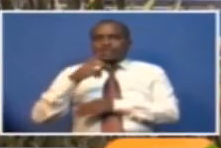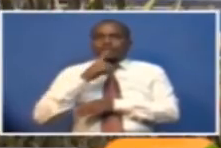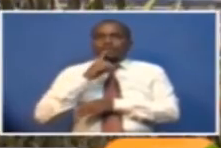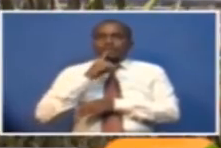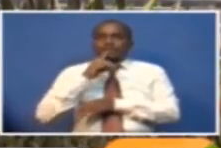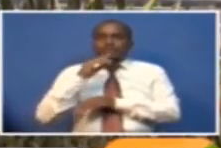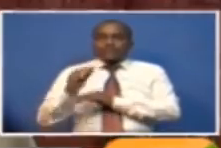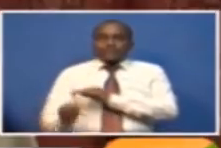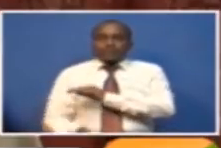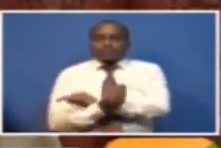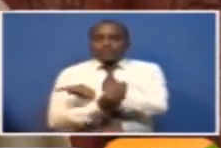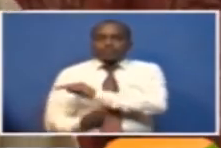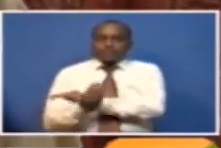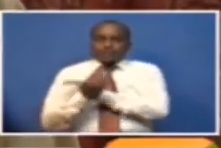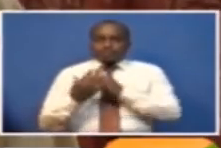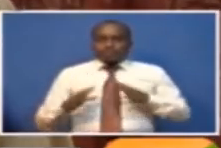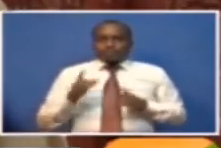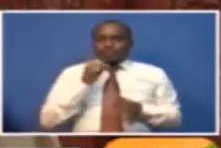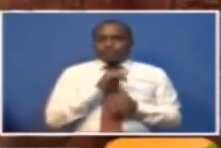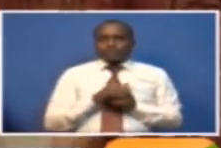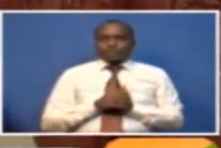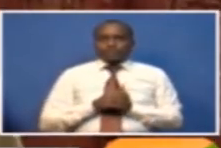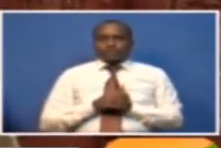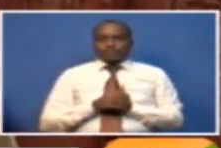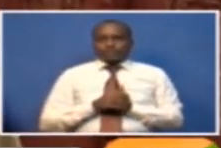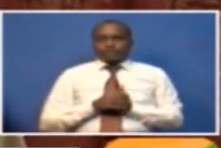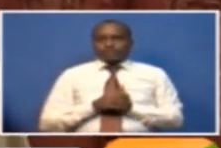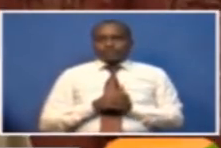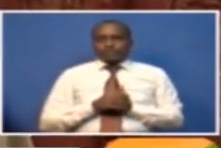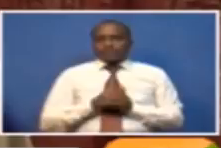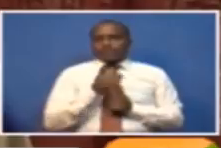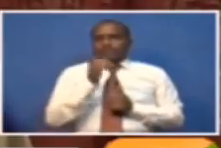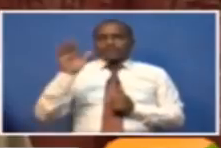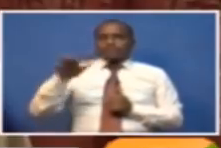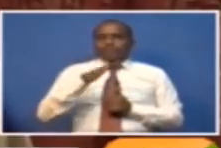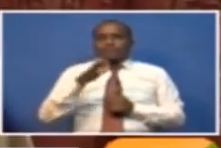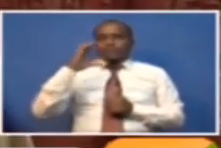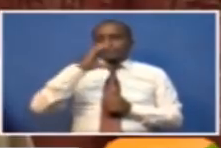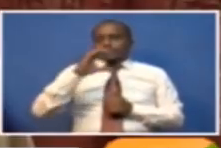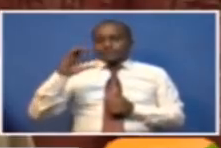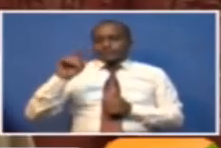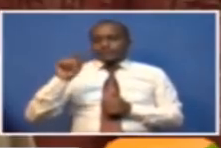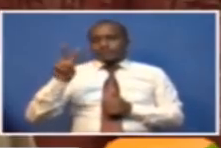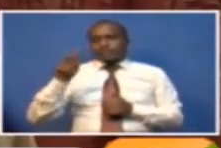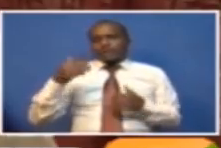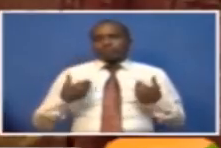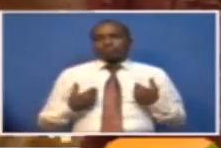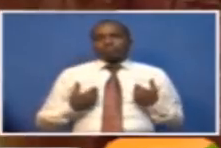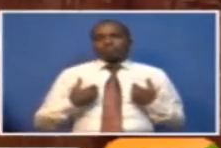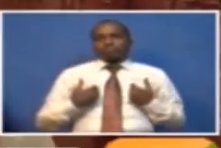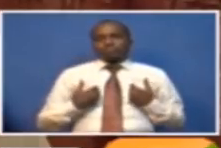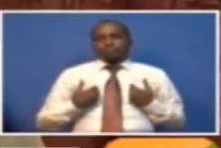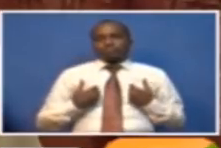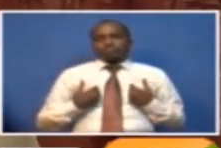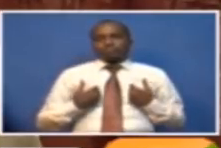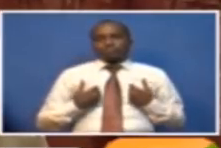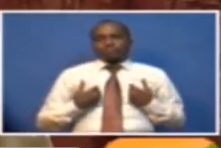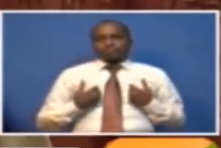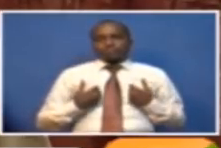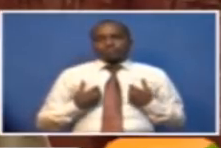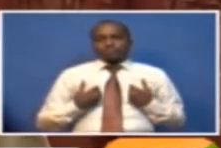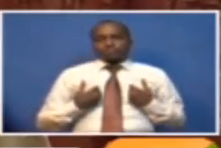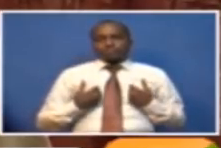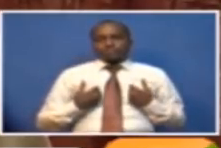wakitoa mlungula huo. This house has a CCTV, honestly. Yeah? This house has a CCTV,